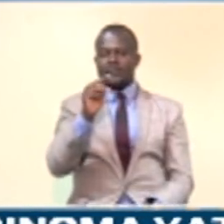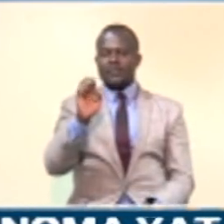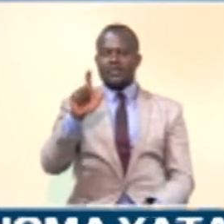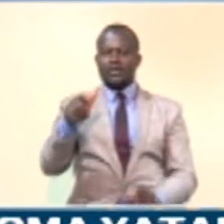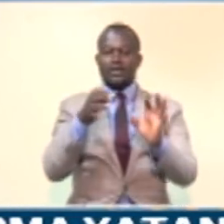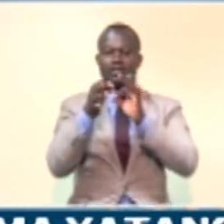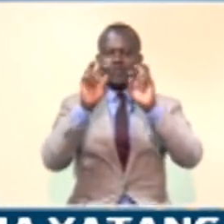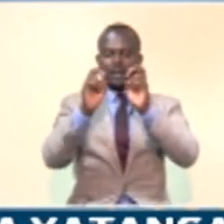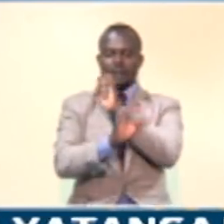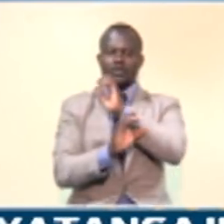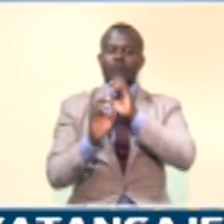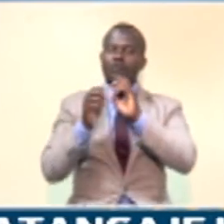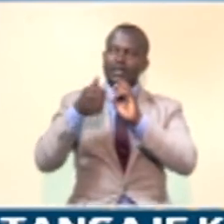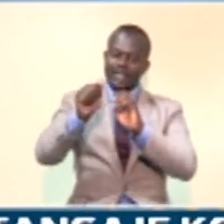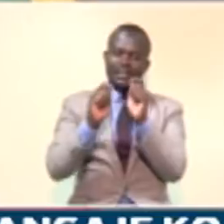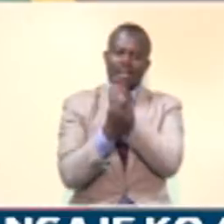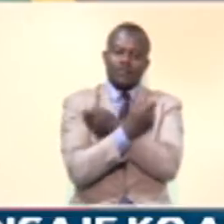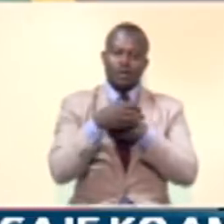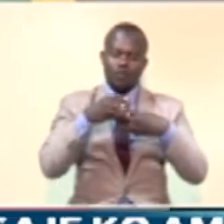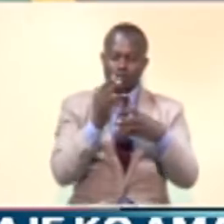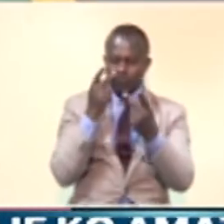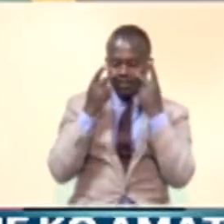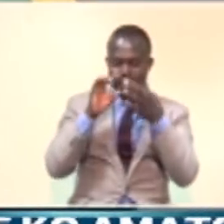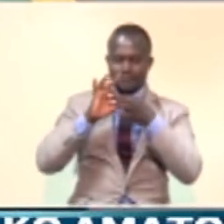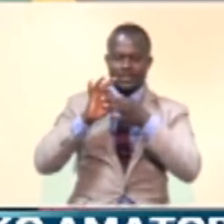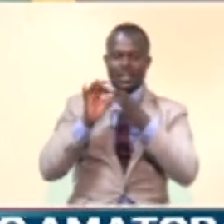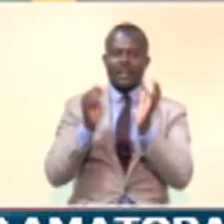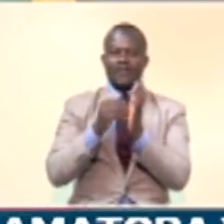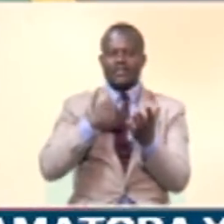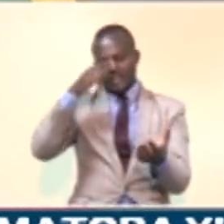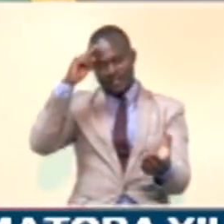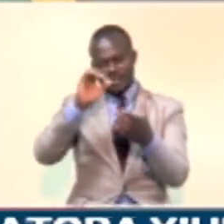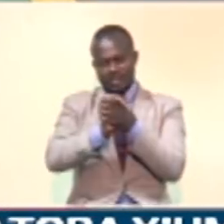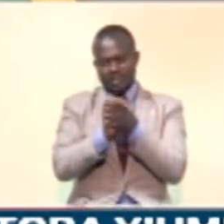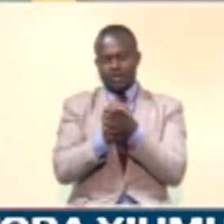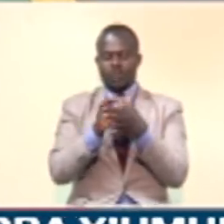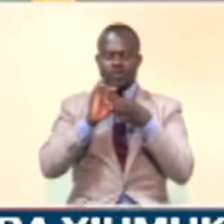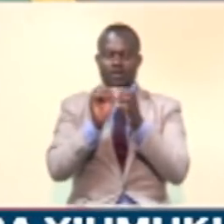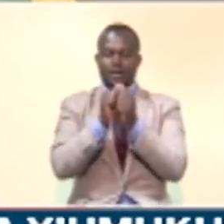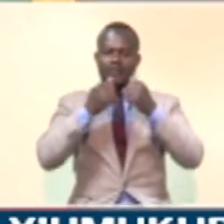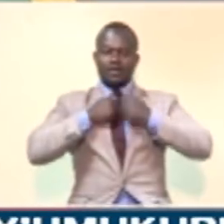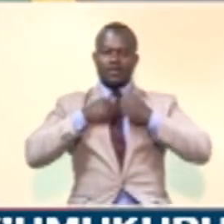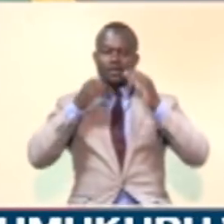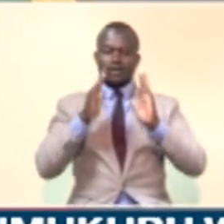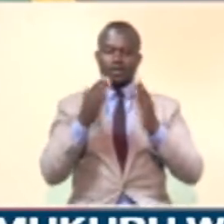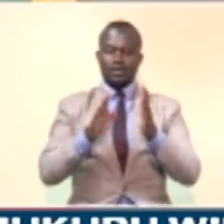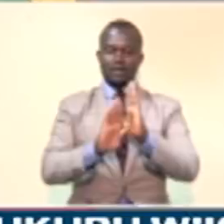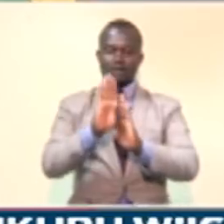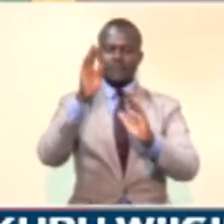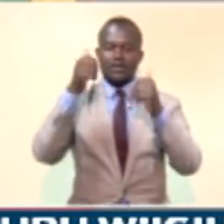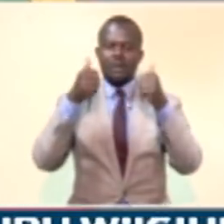ko igihugu cye cyahinduye umuvundo ku bijyanye n'imibanire yabwo na Afurika, ndetse ashimangira ko afite icyizere ko umubano w'iki gihugu n'u Rwanda umaze